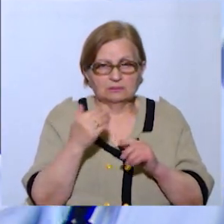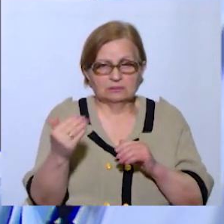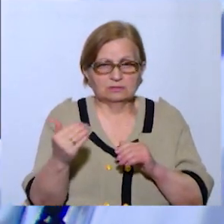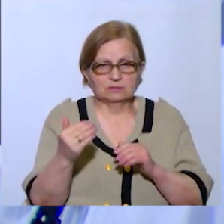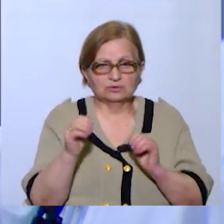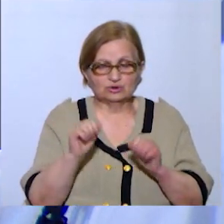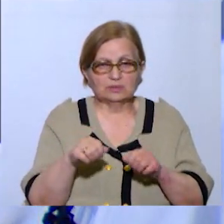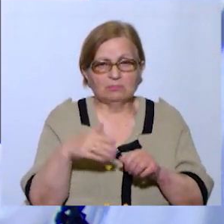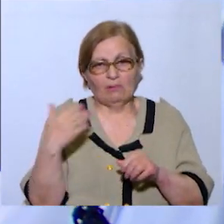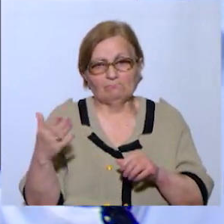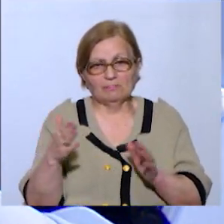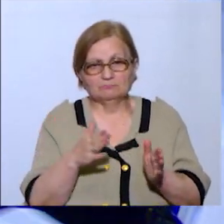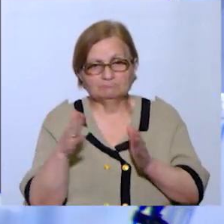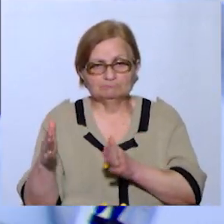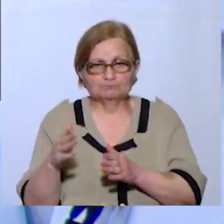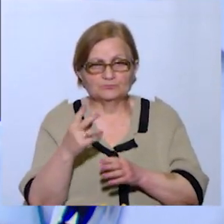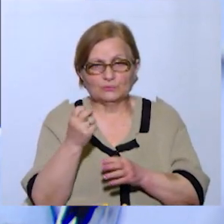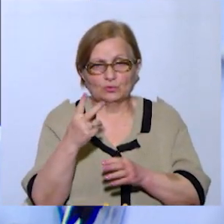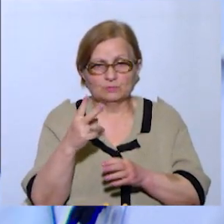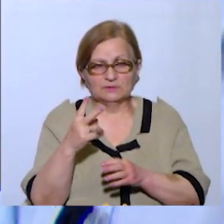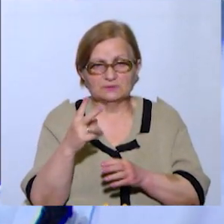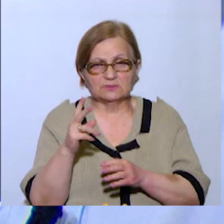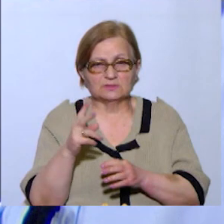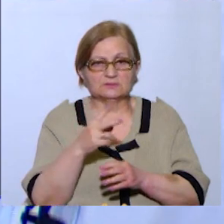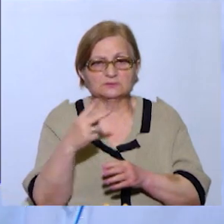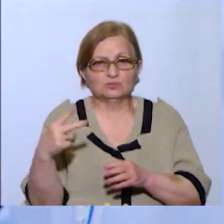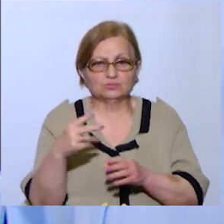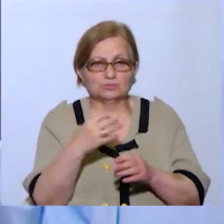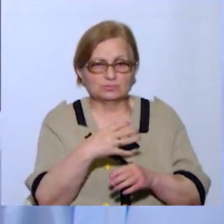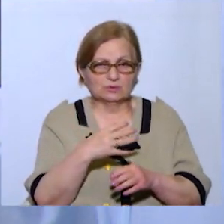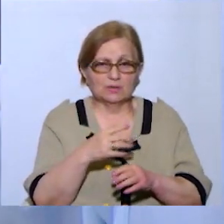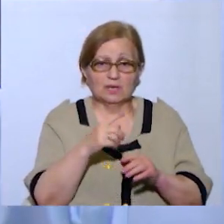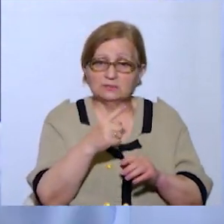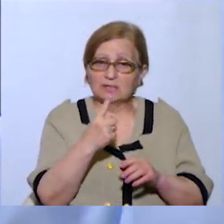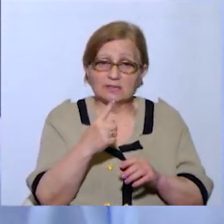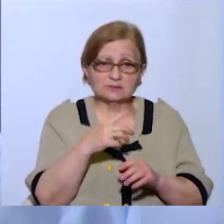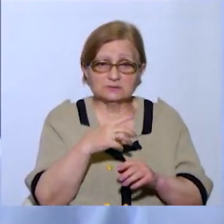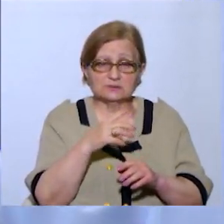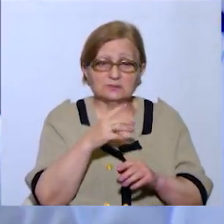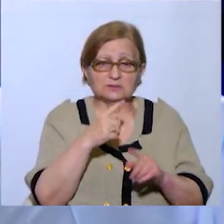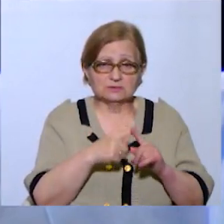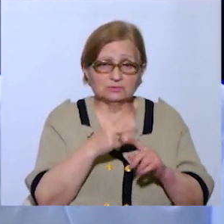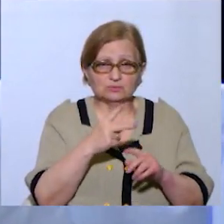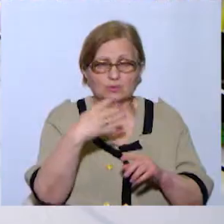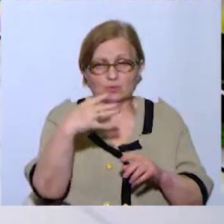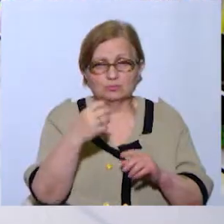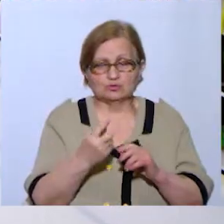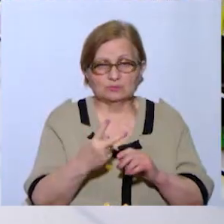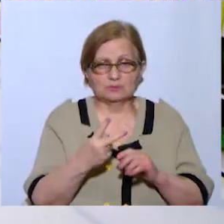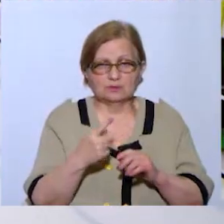მარჯვნივ გადალაგებით მიიღებათ, რომ 12x უდრის 40, ხოლო x-ი უდრის 42-ს,